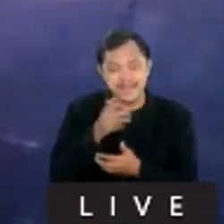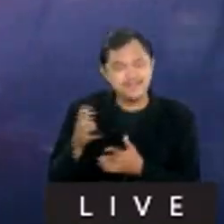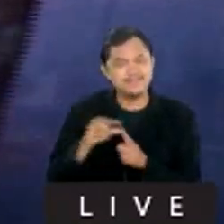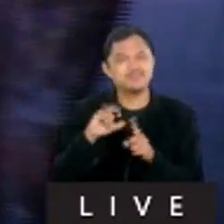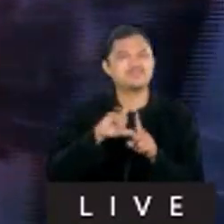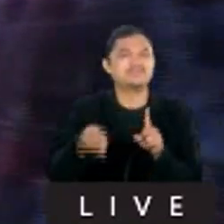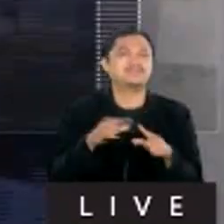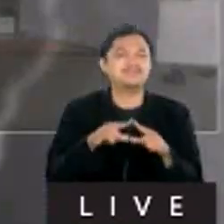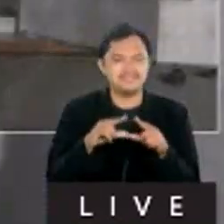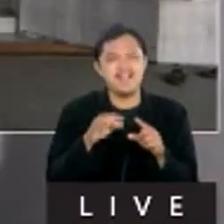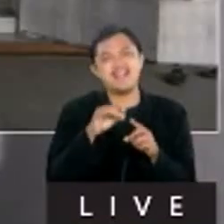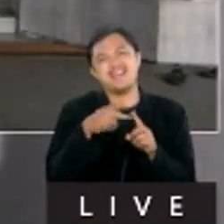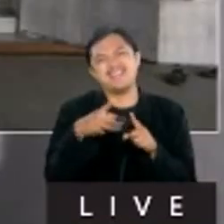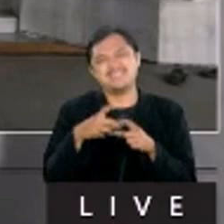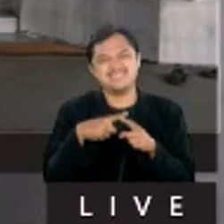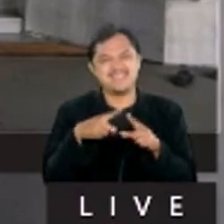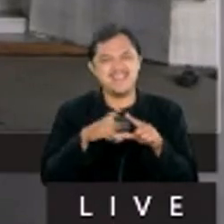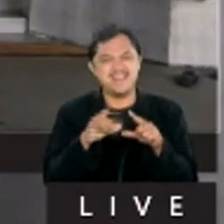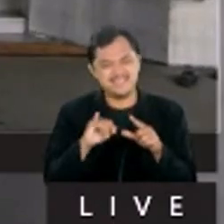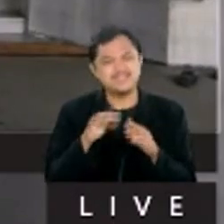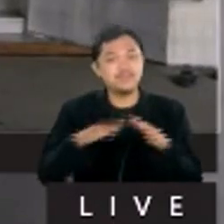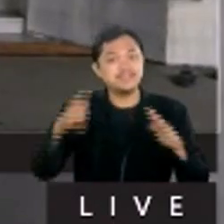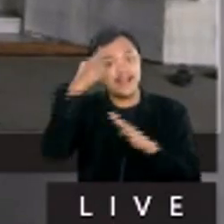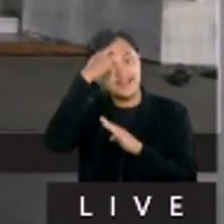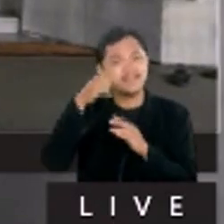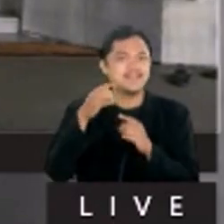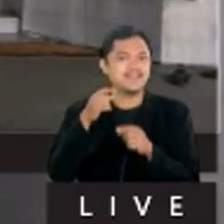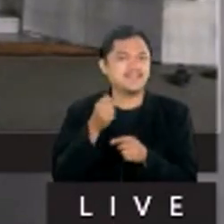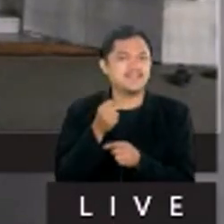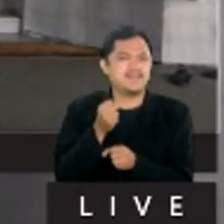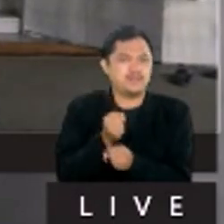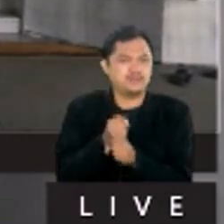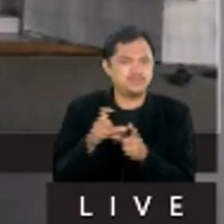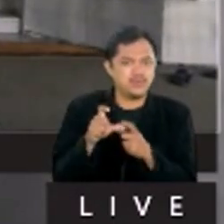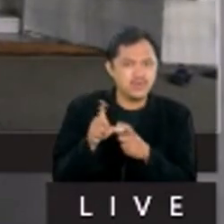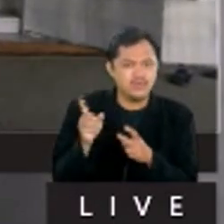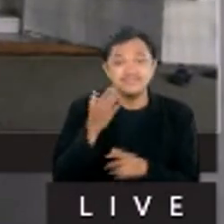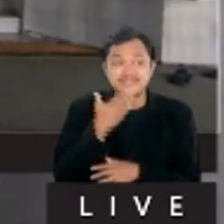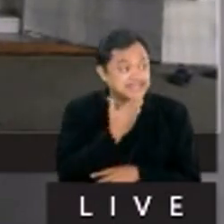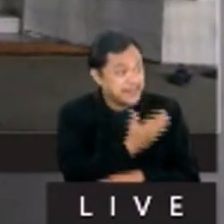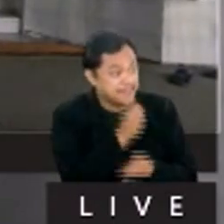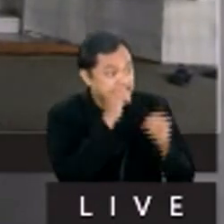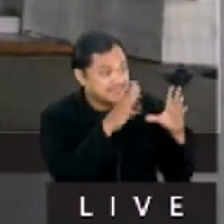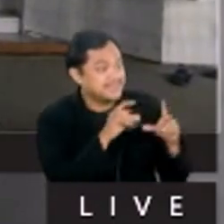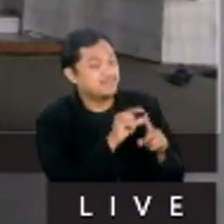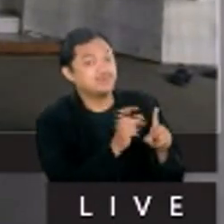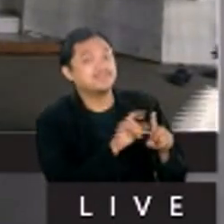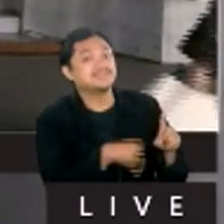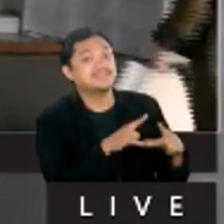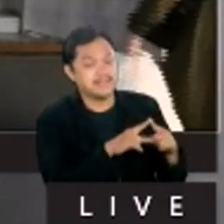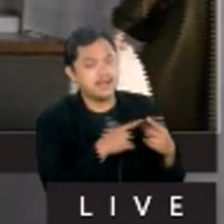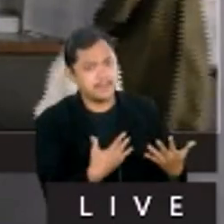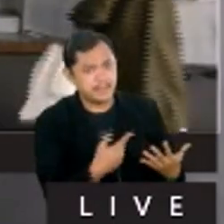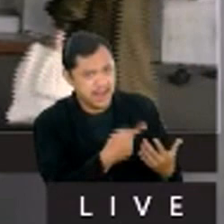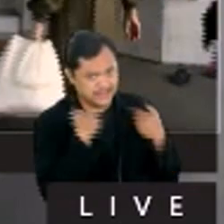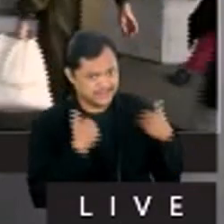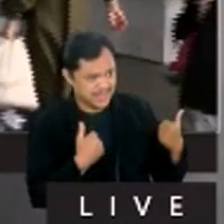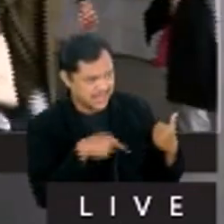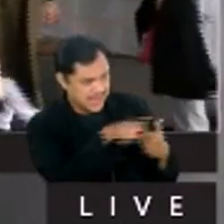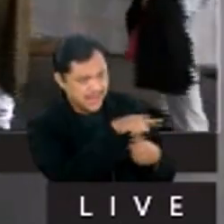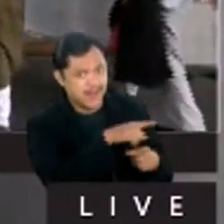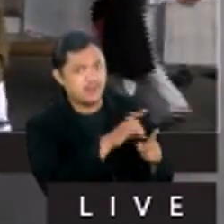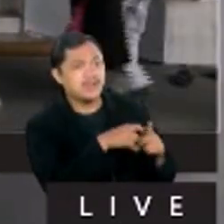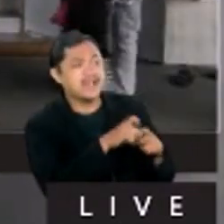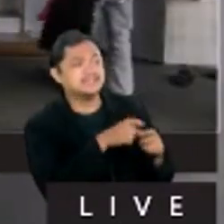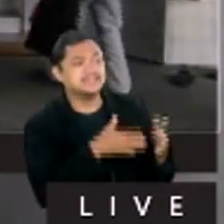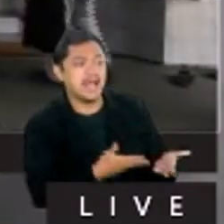Puja Lestari di RSPAD Gatot Subroto. Ya, selamat siang Puja. Ini bagaimana kondisi kesehatan terkini Lukas